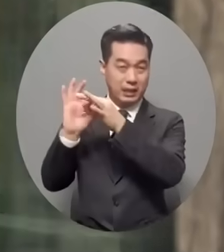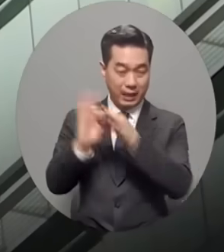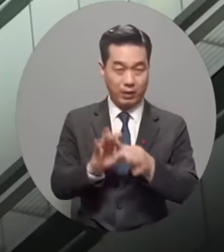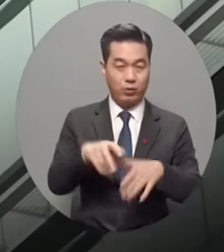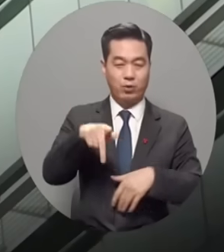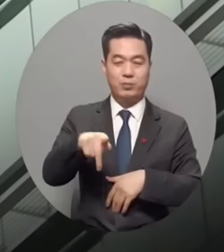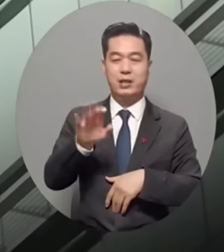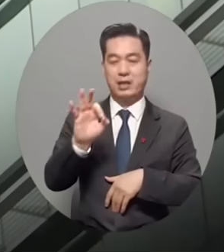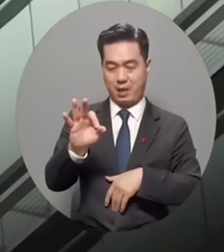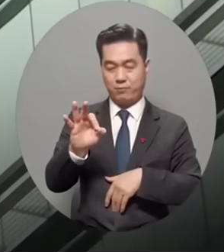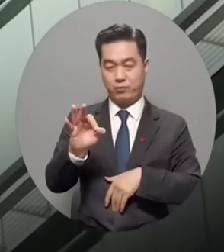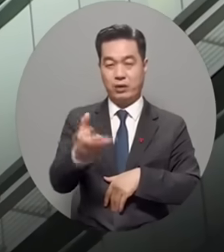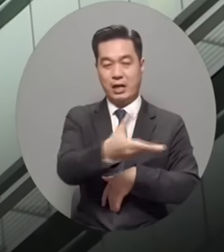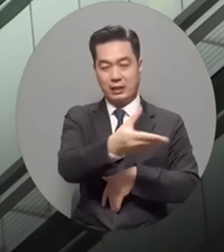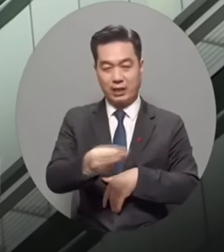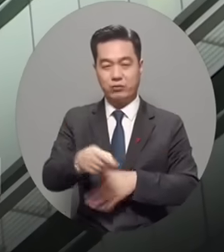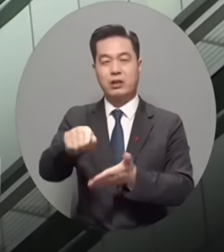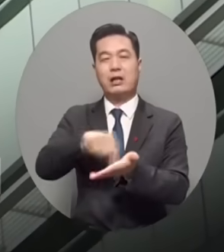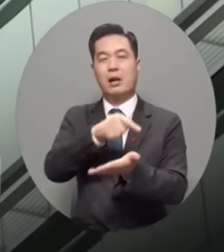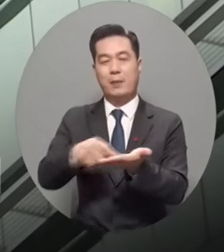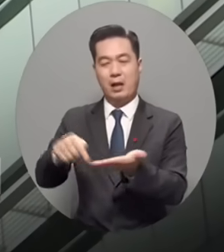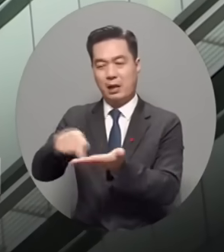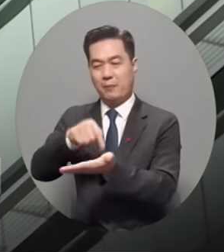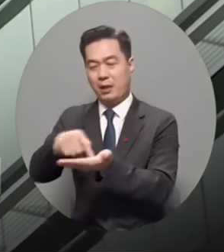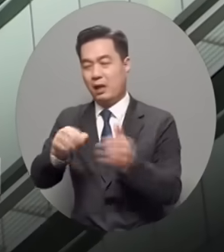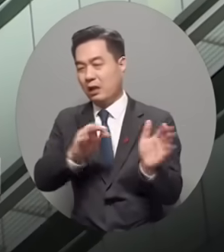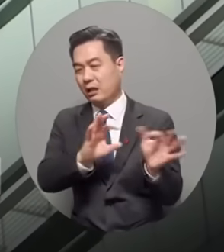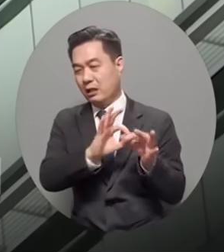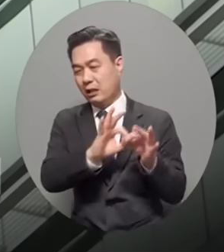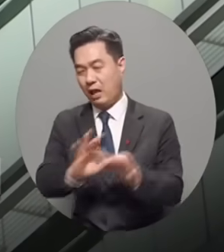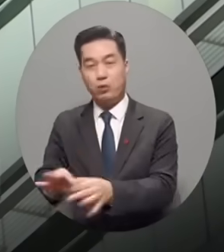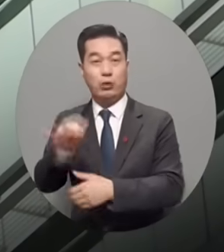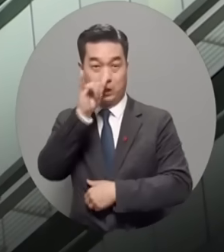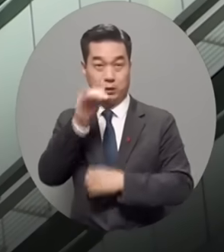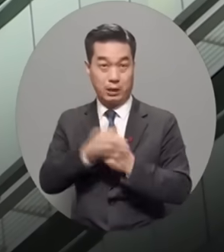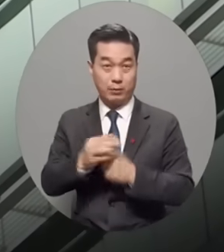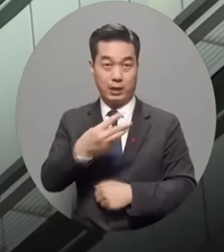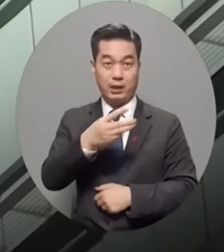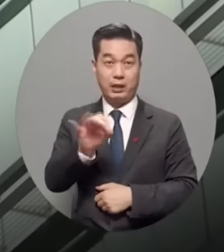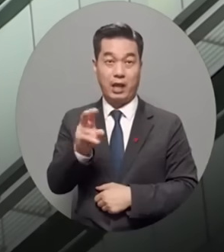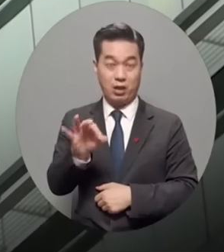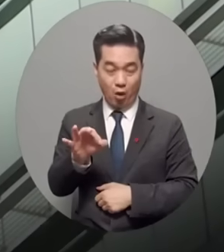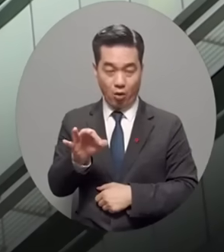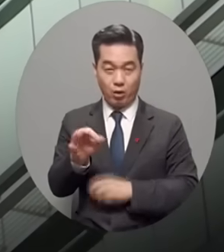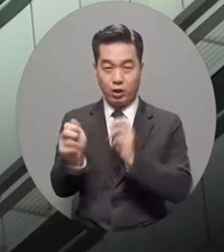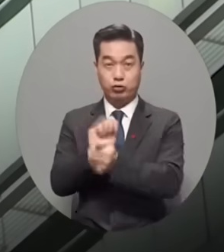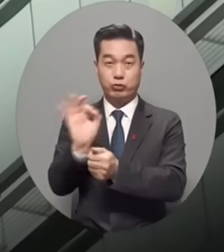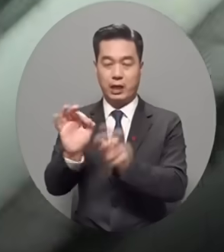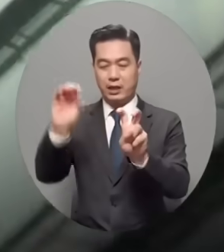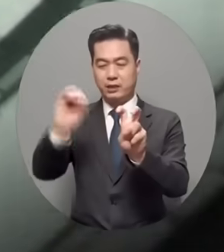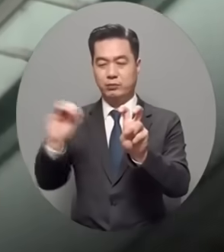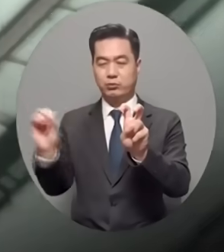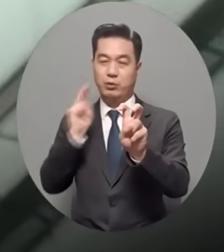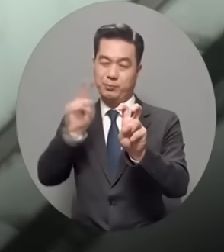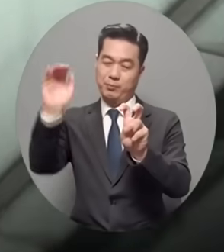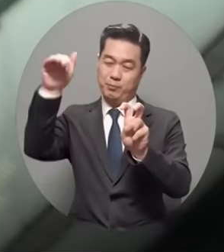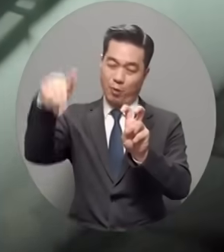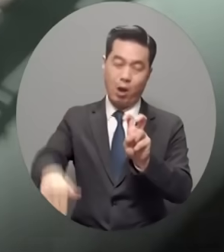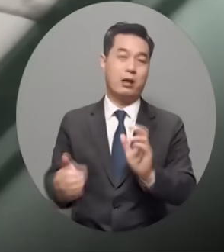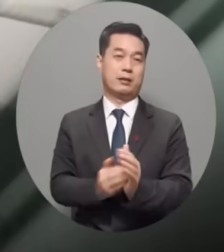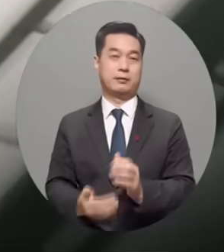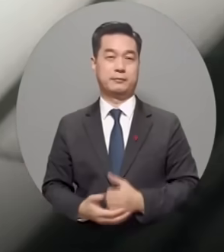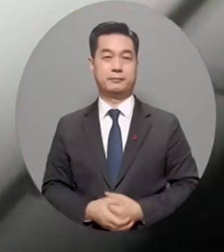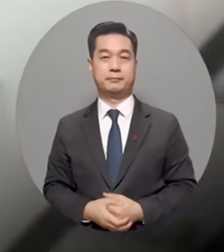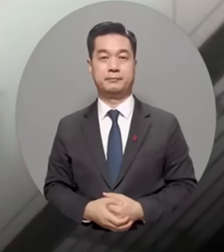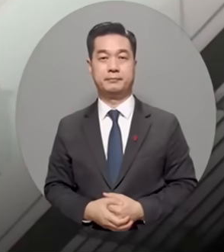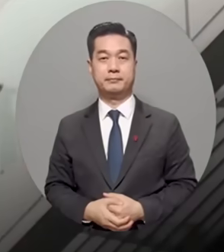있습니다. 오늘 태영건설의 워크아웃 소문이 퍼지며 태영건설의 주가는 20% 가까이 폭락했습니다. MBC 뉴스